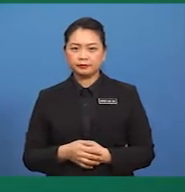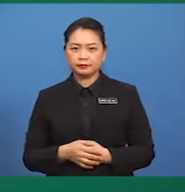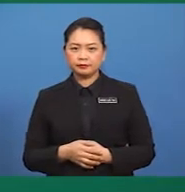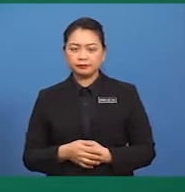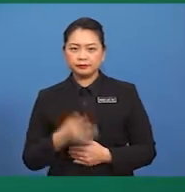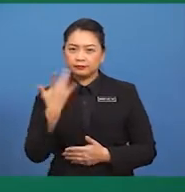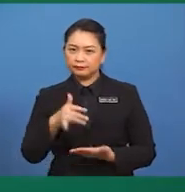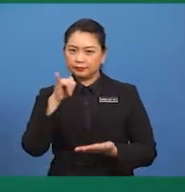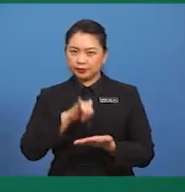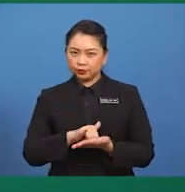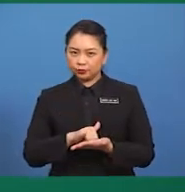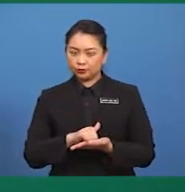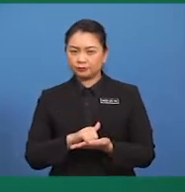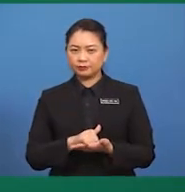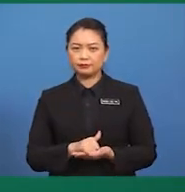RM2,936. Kemudian,